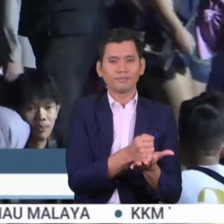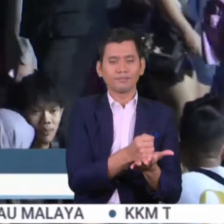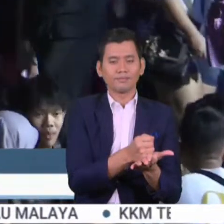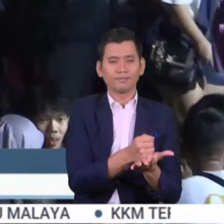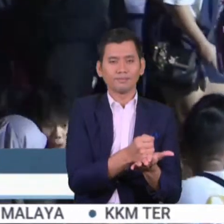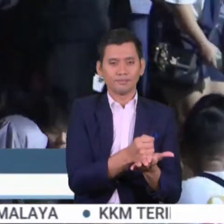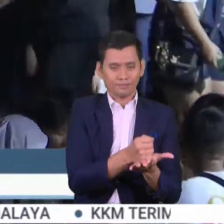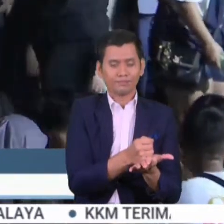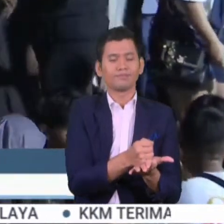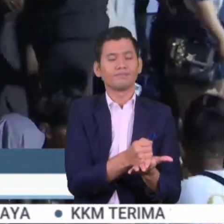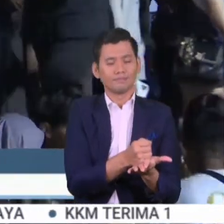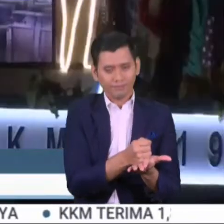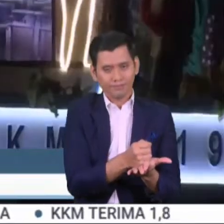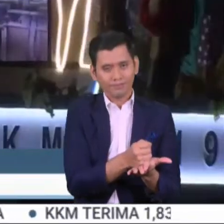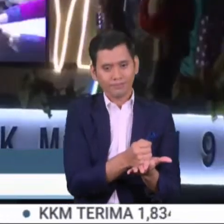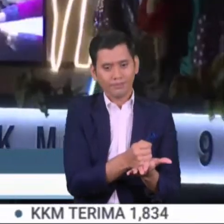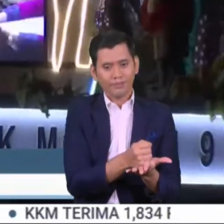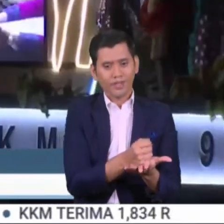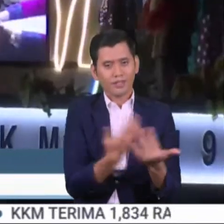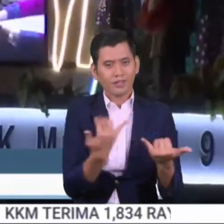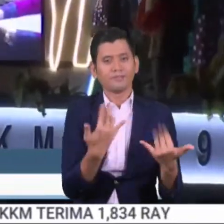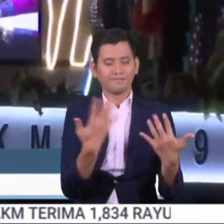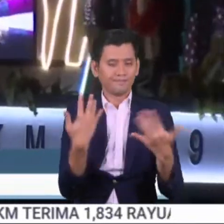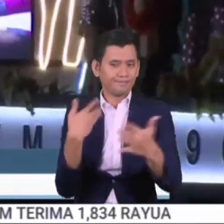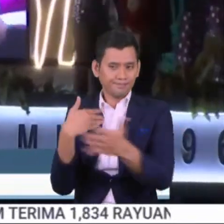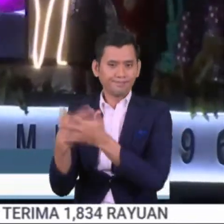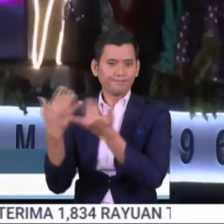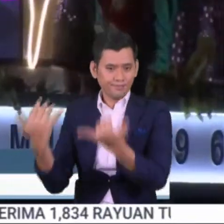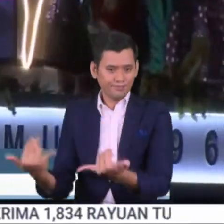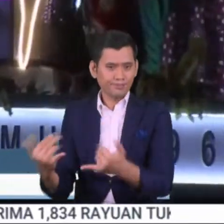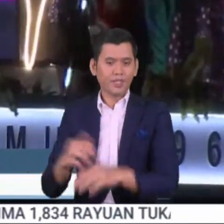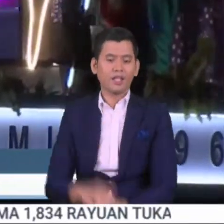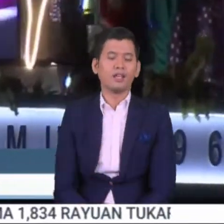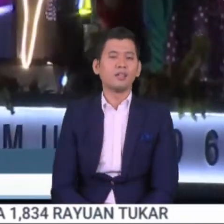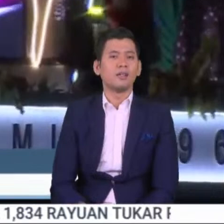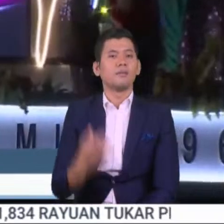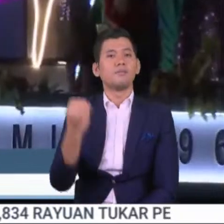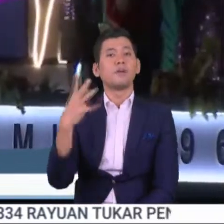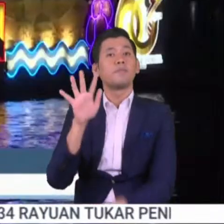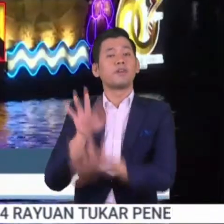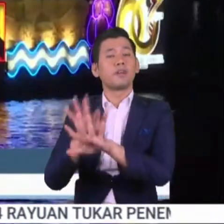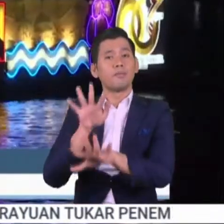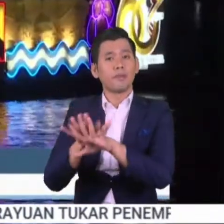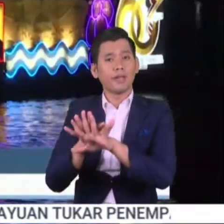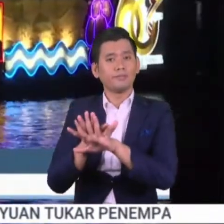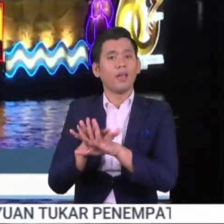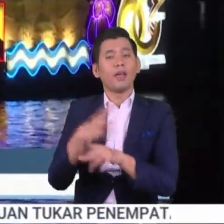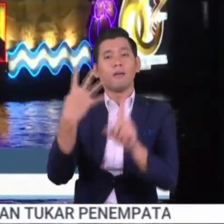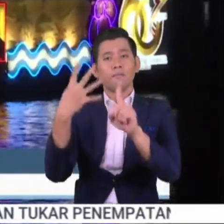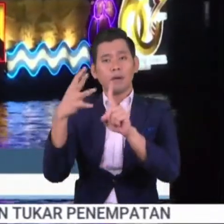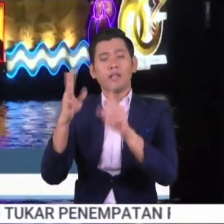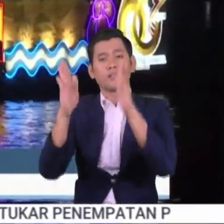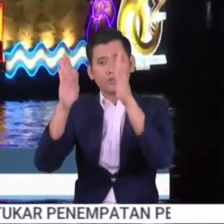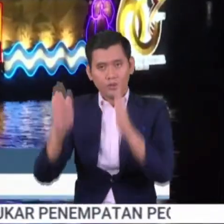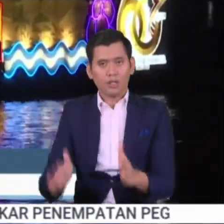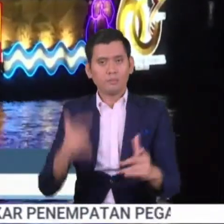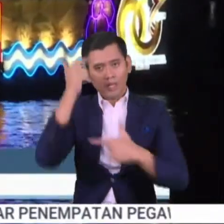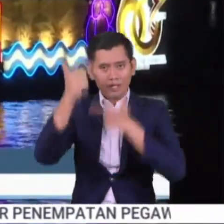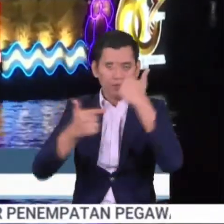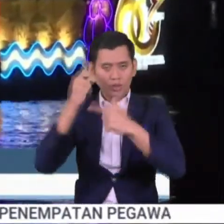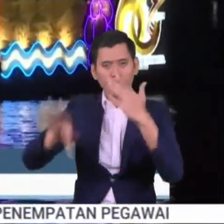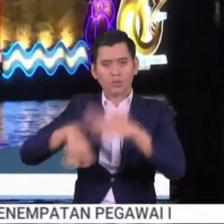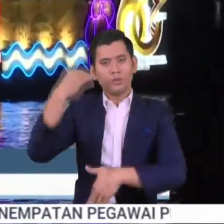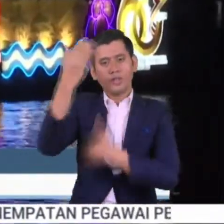dekat waterfront. Jadi berapa ramai dia tak? Ha? Berapa ramai? Berapa orang? 14 orang. Ya, 14 orang